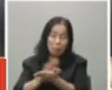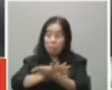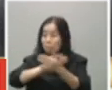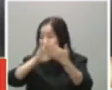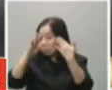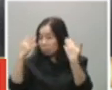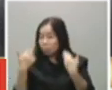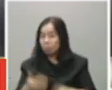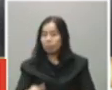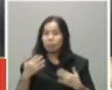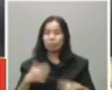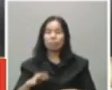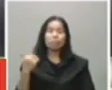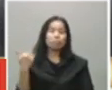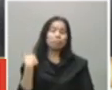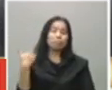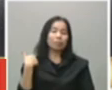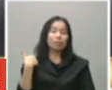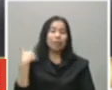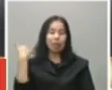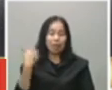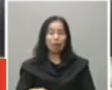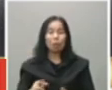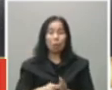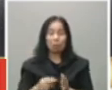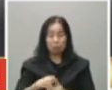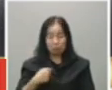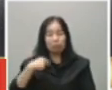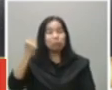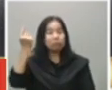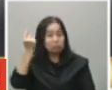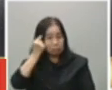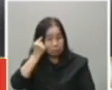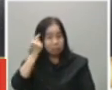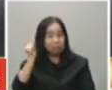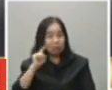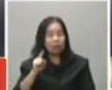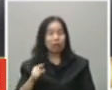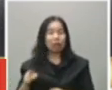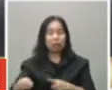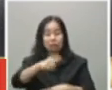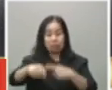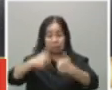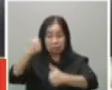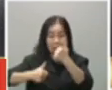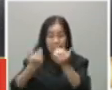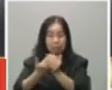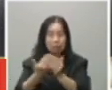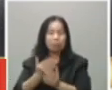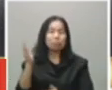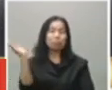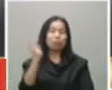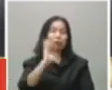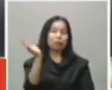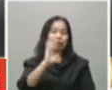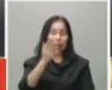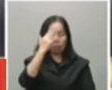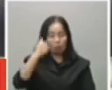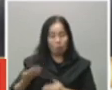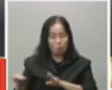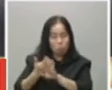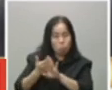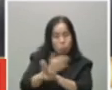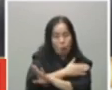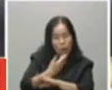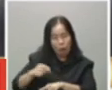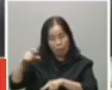อยเนี่ยจนเกินกว่าที่เราจะเชื่อว่าเขาแข่งขันราคากันอย่างเป็นธรรมคือพูดภา